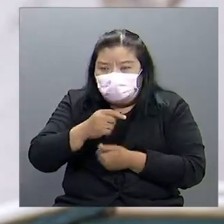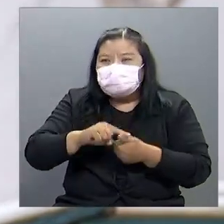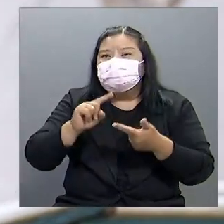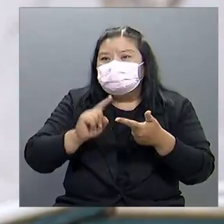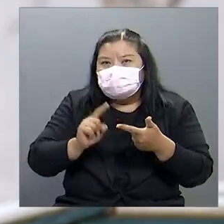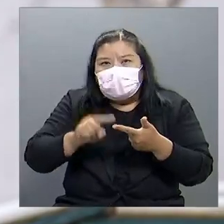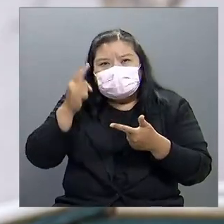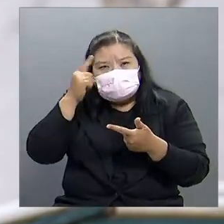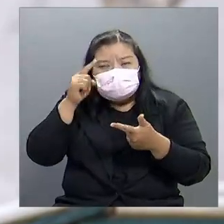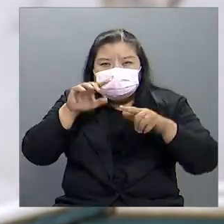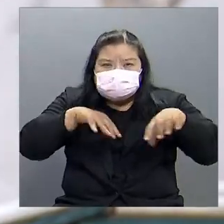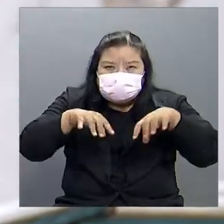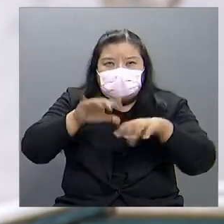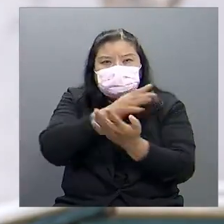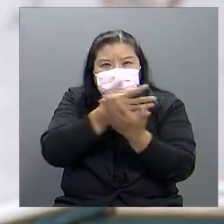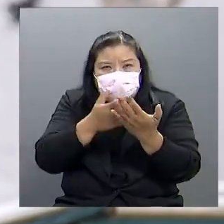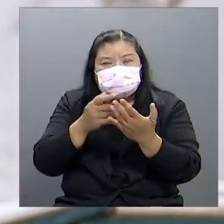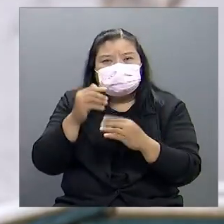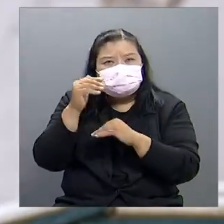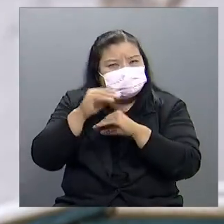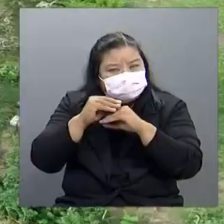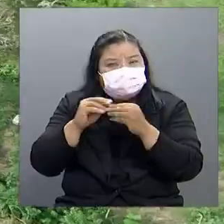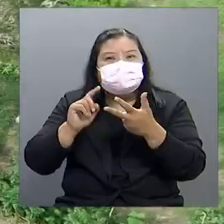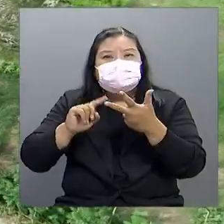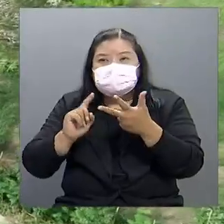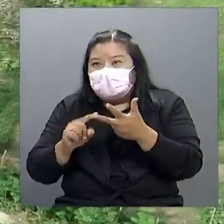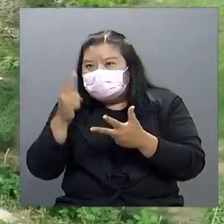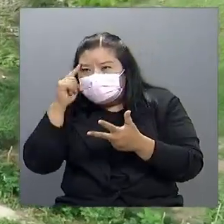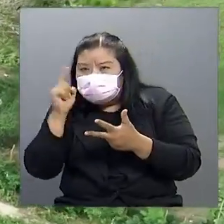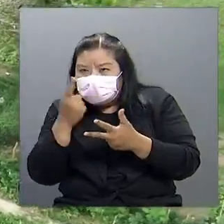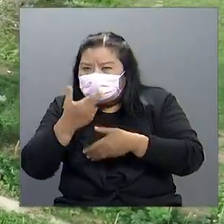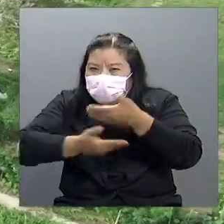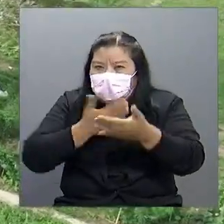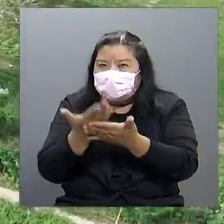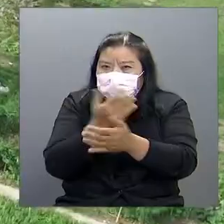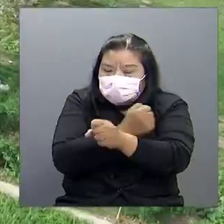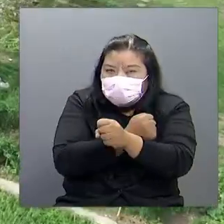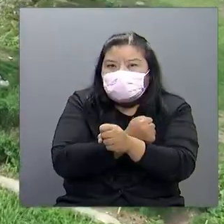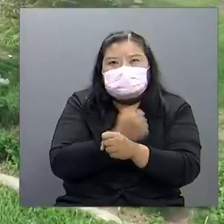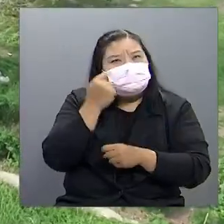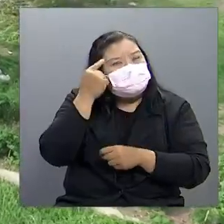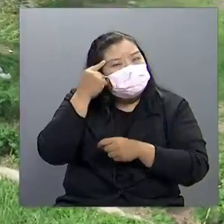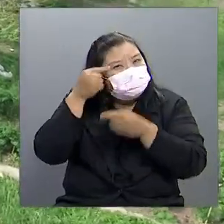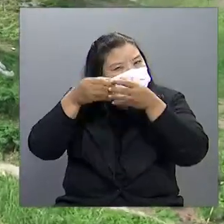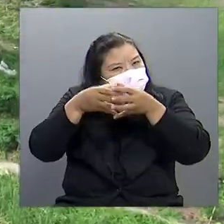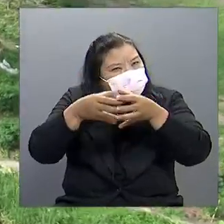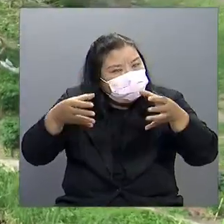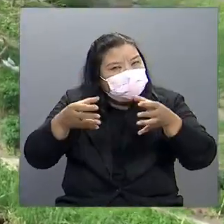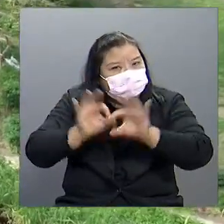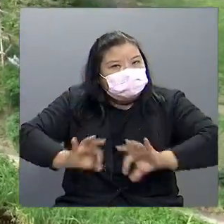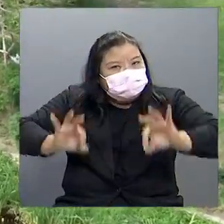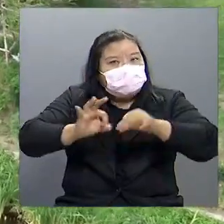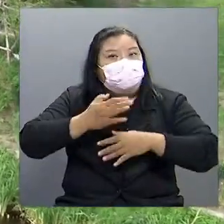เพิ่มแล้วค่อยลงมือทำในสิ่งที่ที่เป็นธุรกิจเลยนะครับผมสุดท้ายเราต้องดูต้นทุนตัวเองว่าเรามีอะไรบ้าง